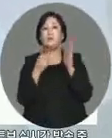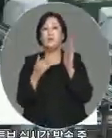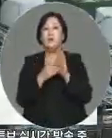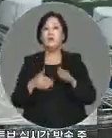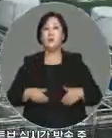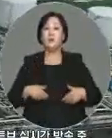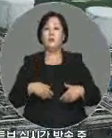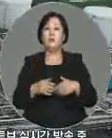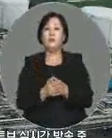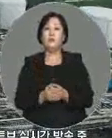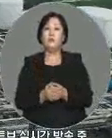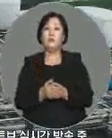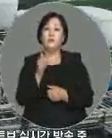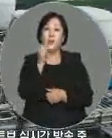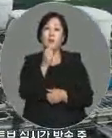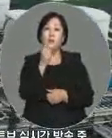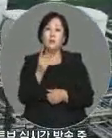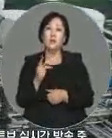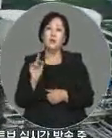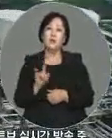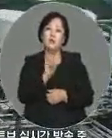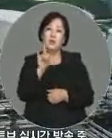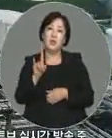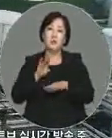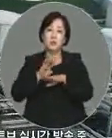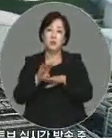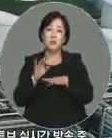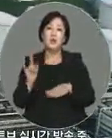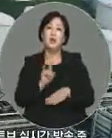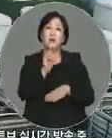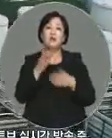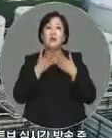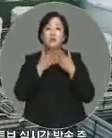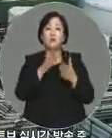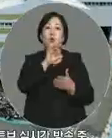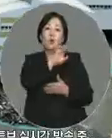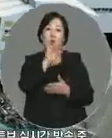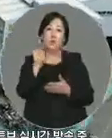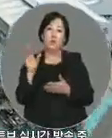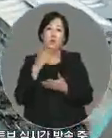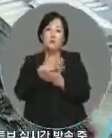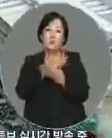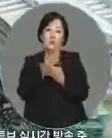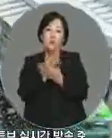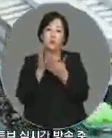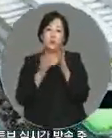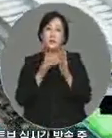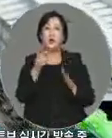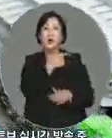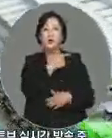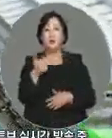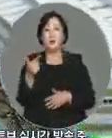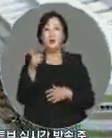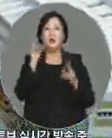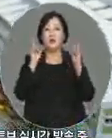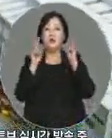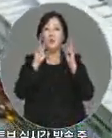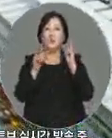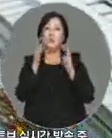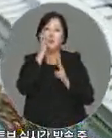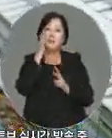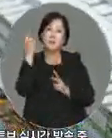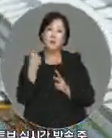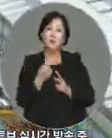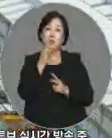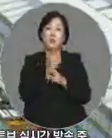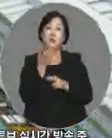거죠. SK, 현대자동차, 현대중공업 등각 분야 세계 초일류 대기업이 한데 모인 울산.